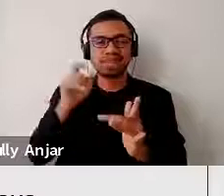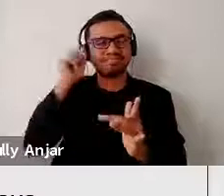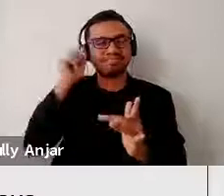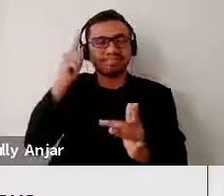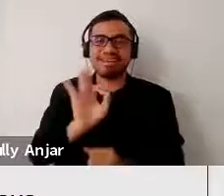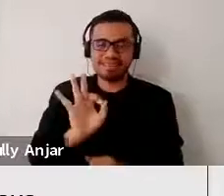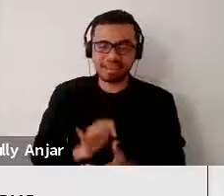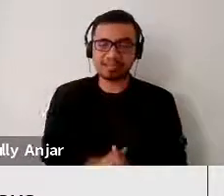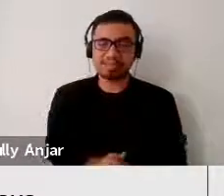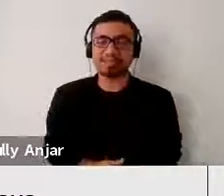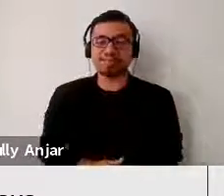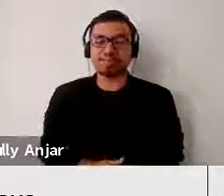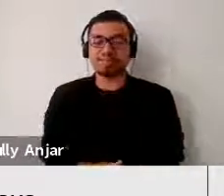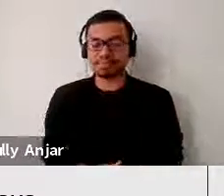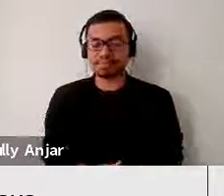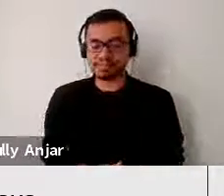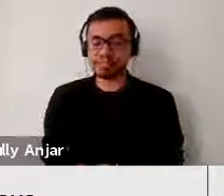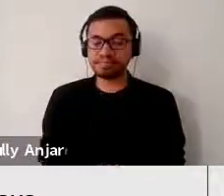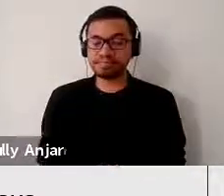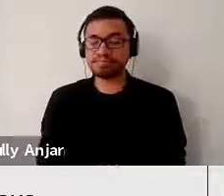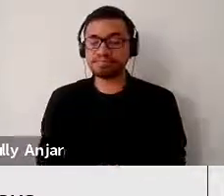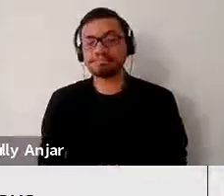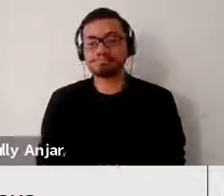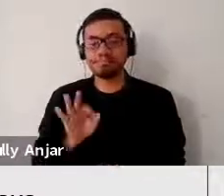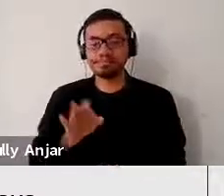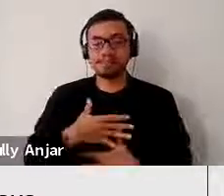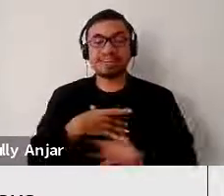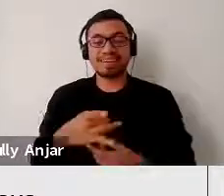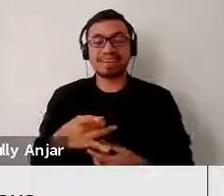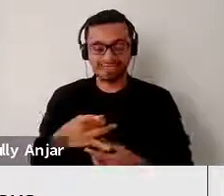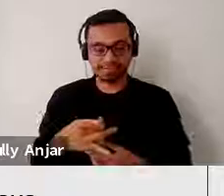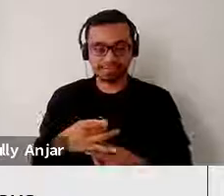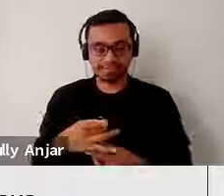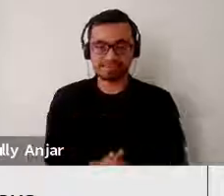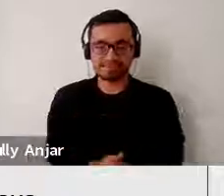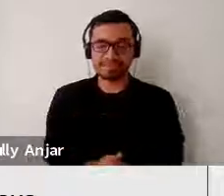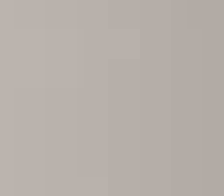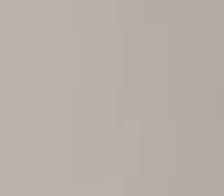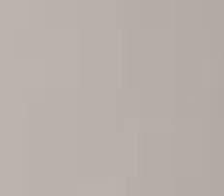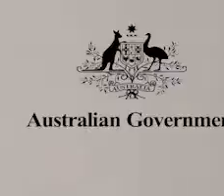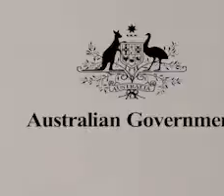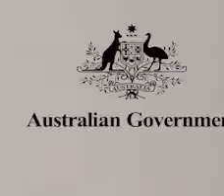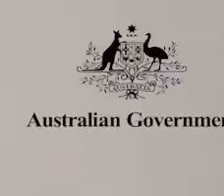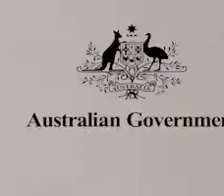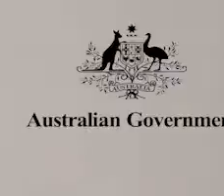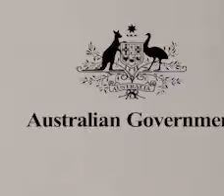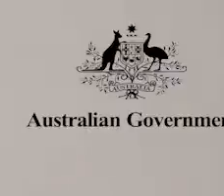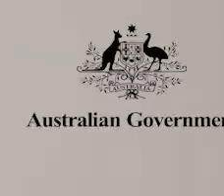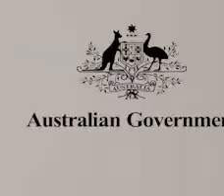Menarik ini saya kira jadi gayung bersambut dengan apa yang dipaparkan oleh Pak Budi di awal tadi.